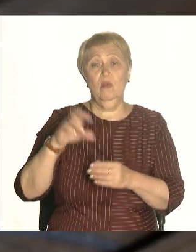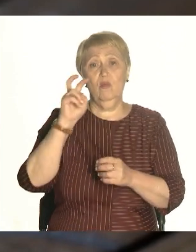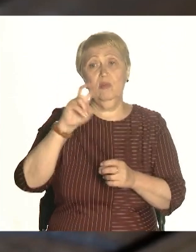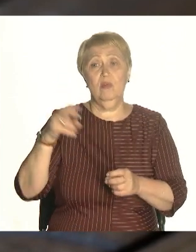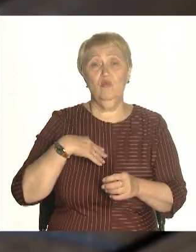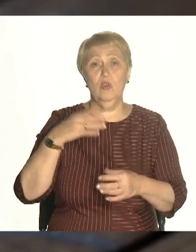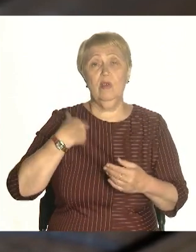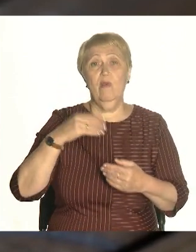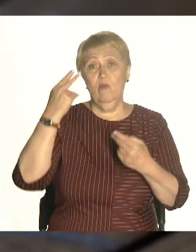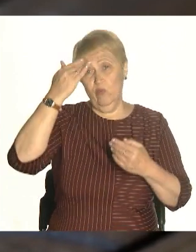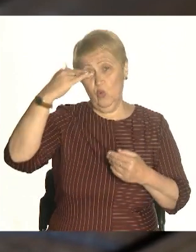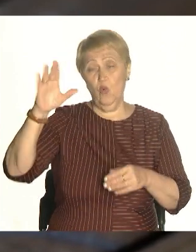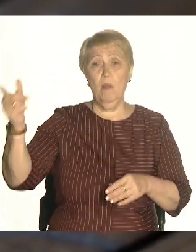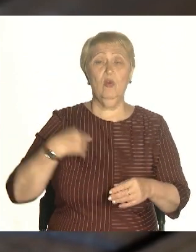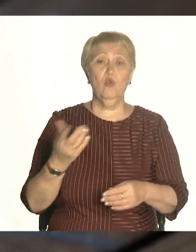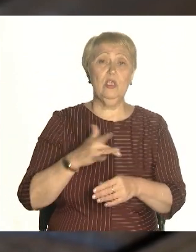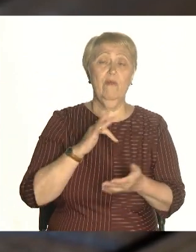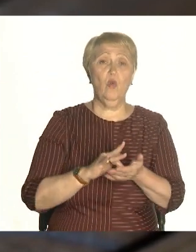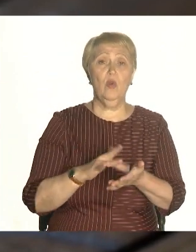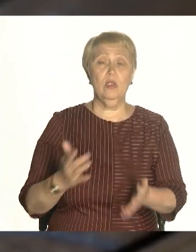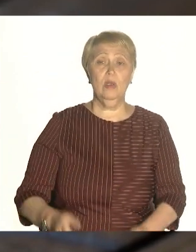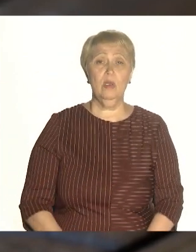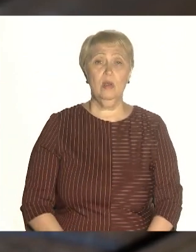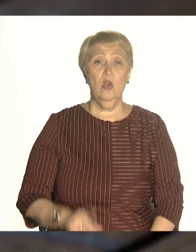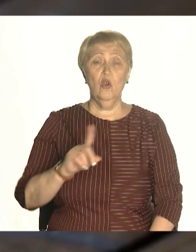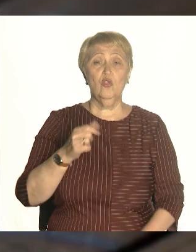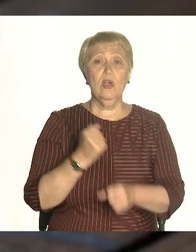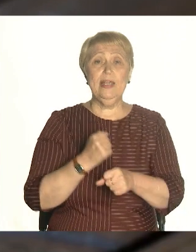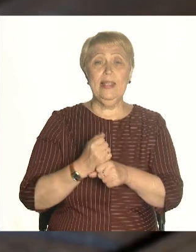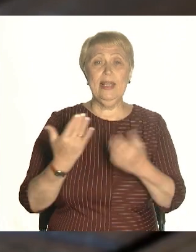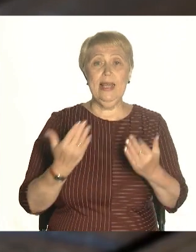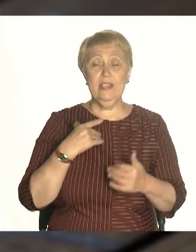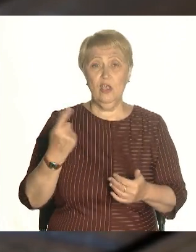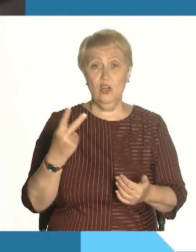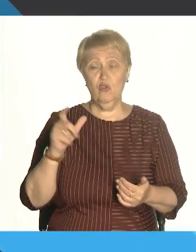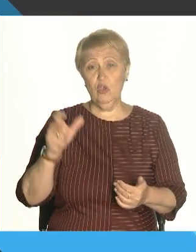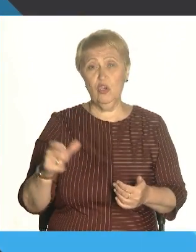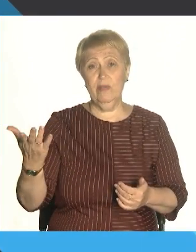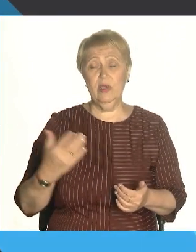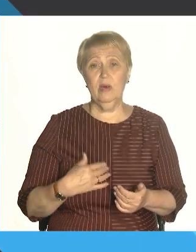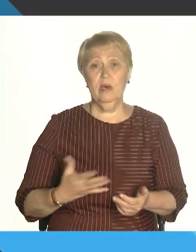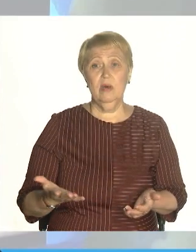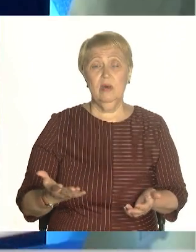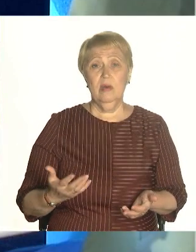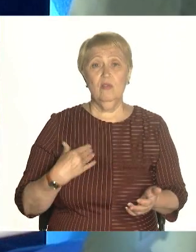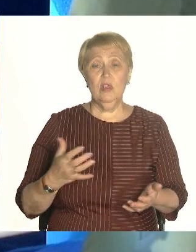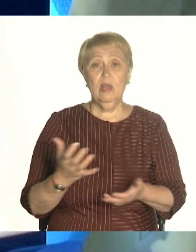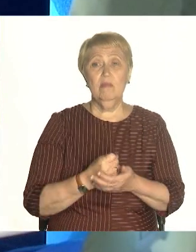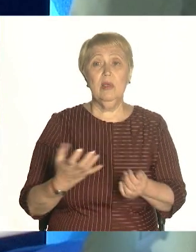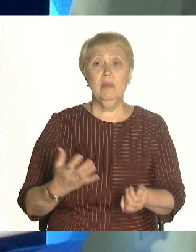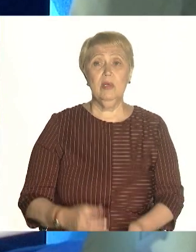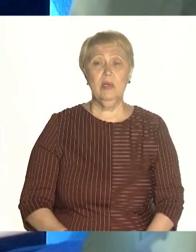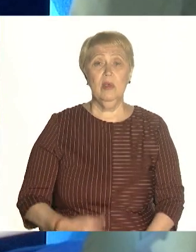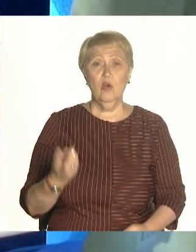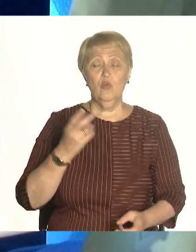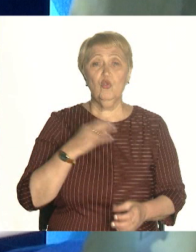все далеко, и все спокойно, и все хорошо. Что делать, если все-таки человек вот стал жертвой мошенника? Естественно, нужно